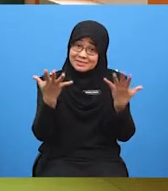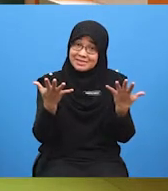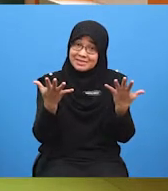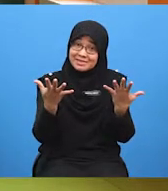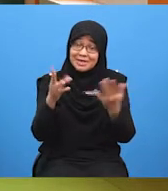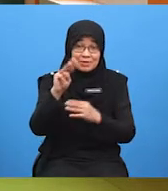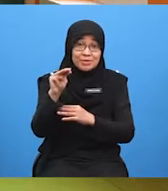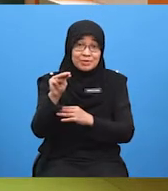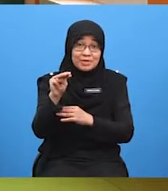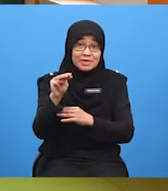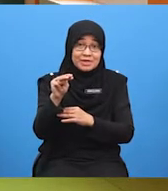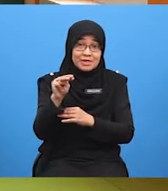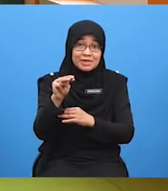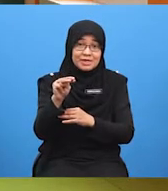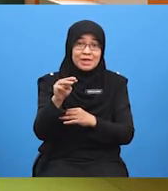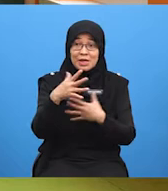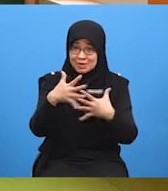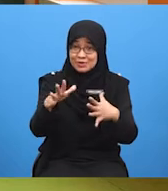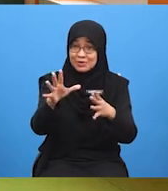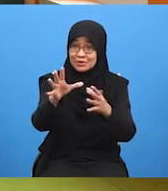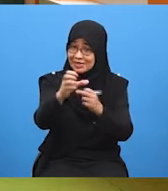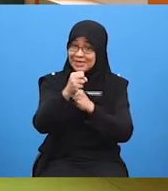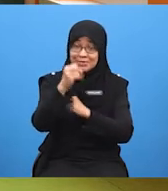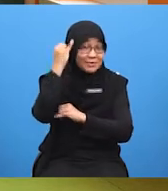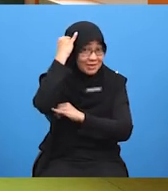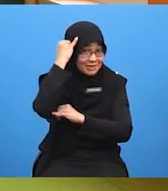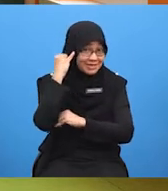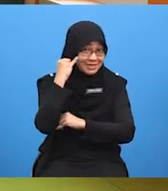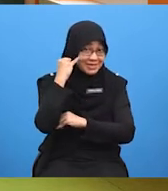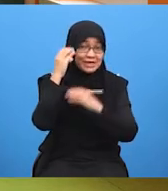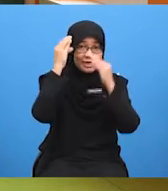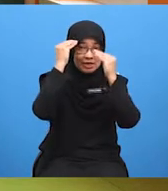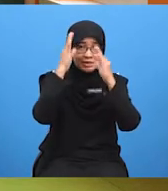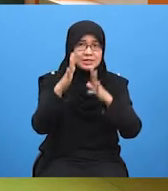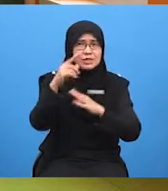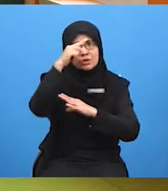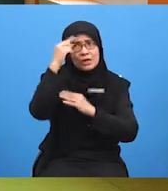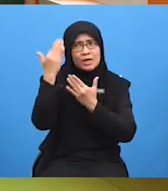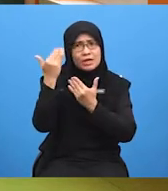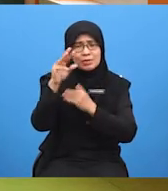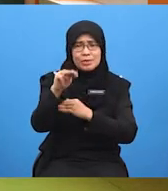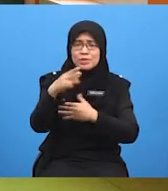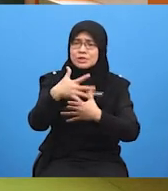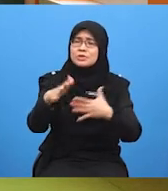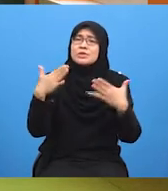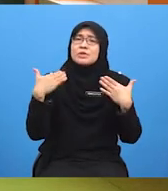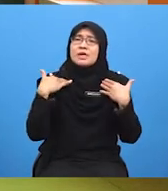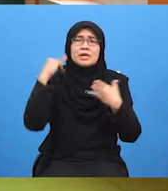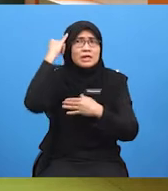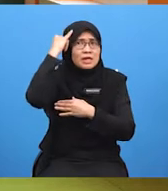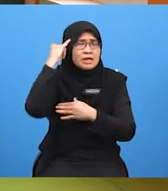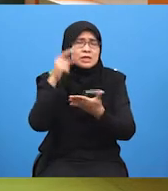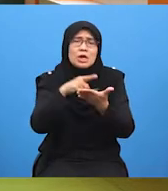Bagaimana murid-murid? Adakah kamu telah mendapat idea? Cikgu harap murid-murid sudah mempunyai idea